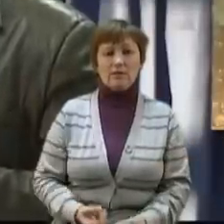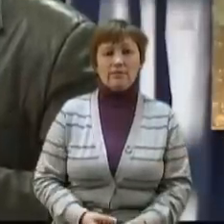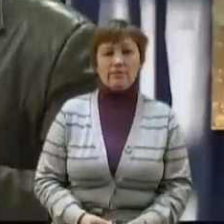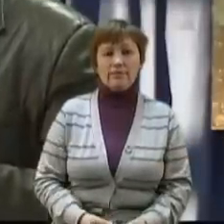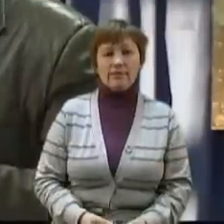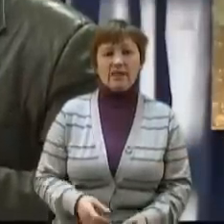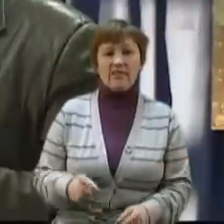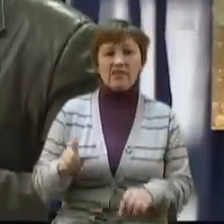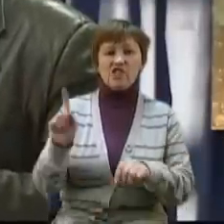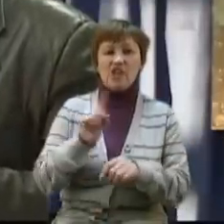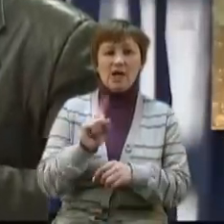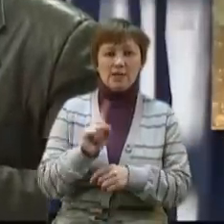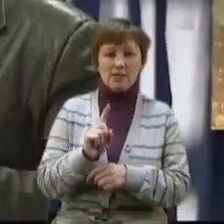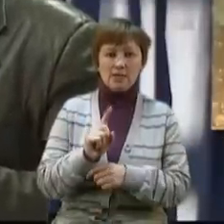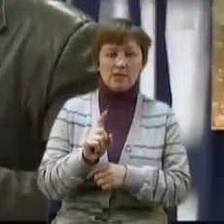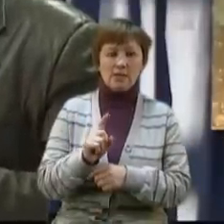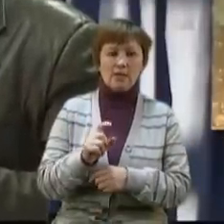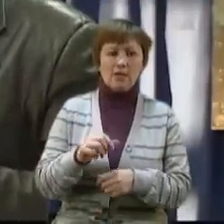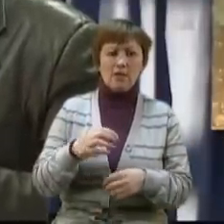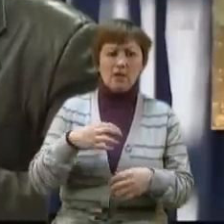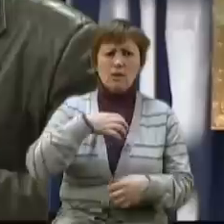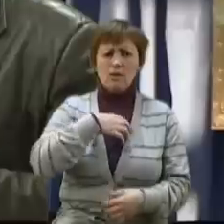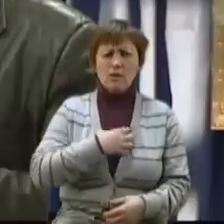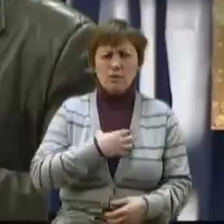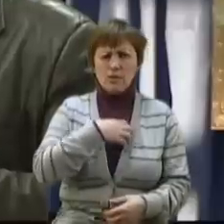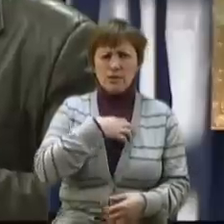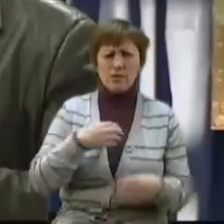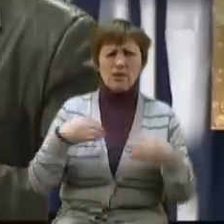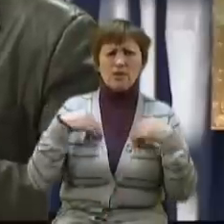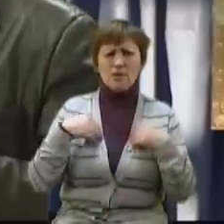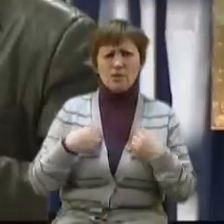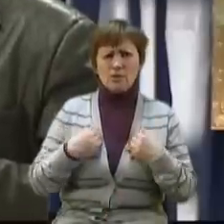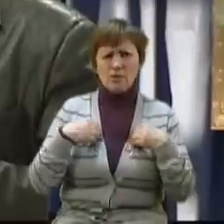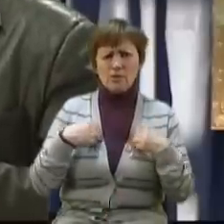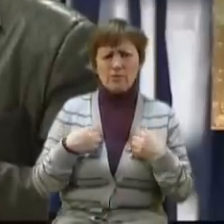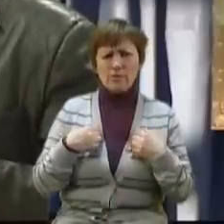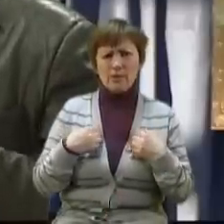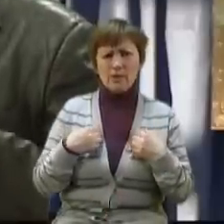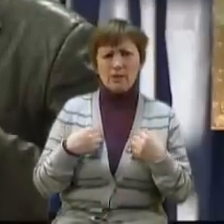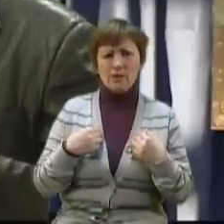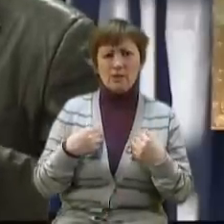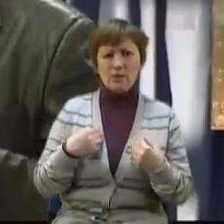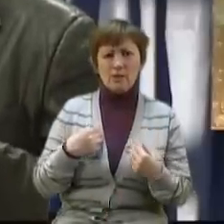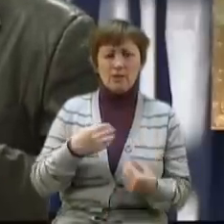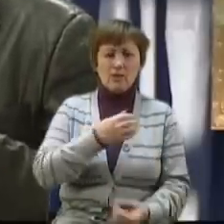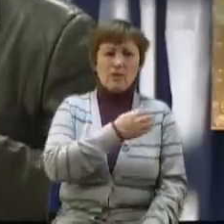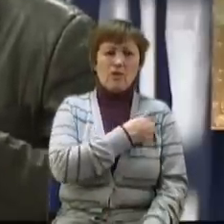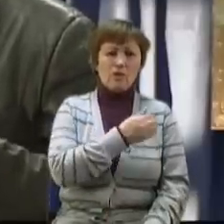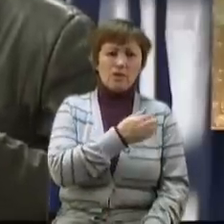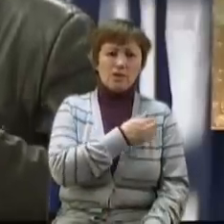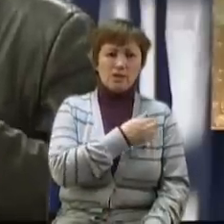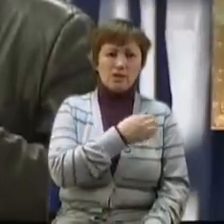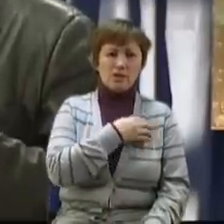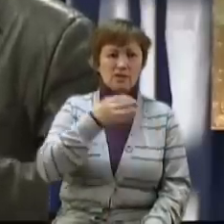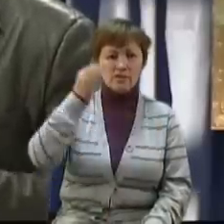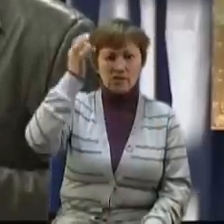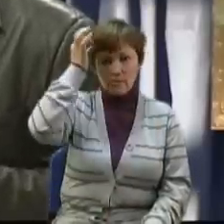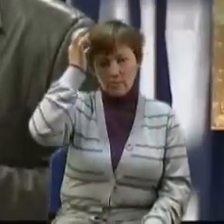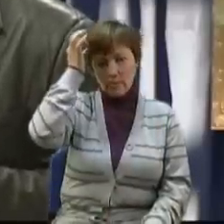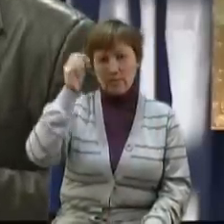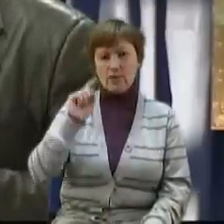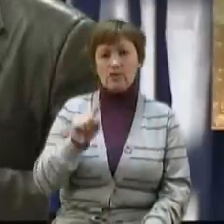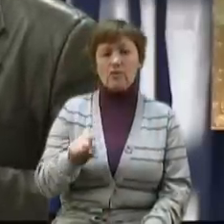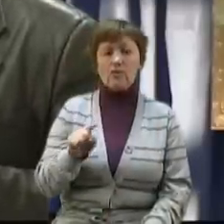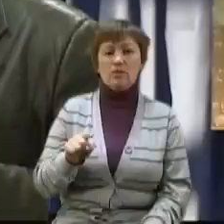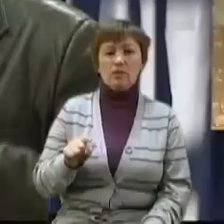в час грусти и скорби нам хочется вспомнить